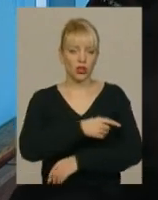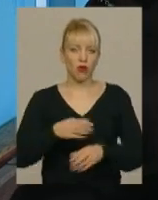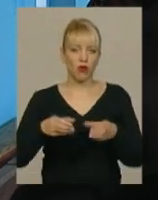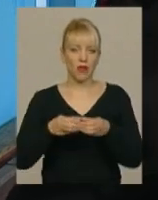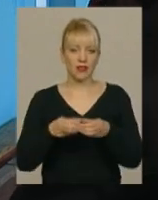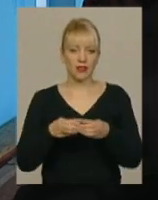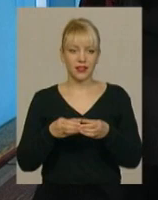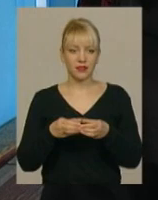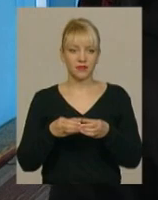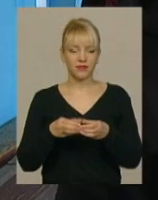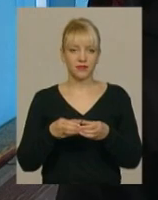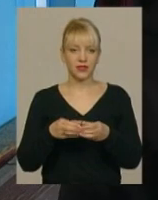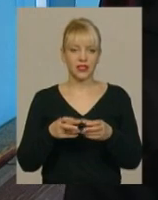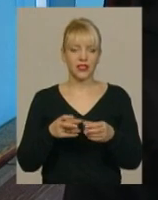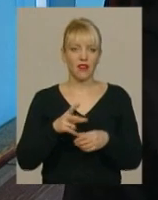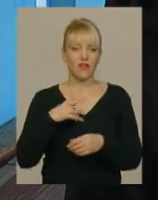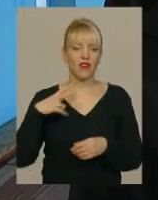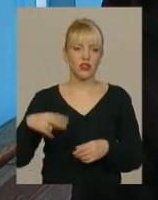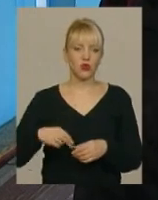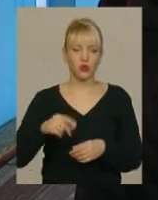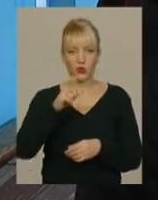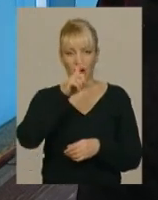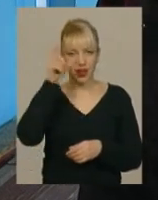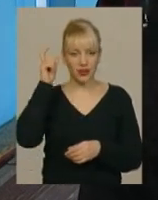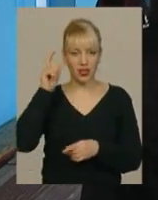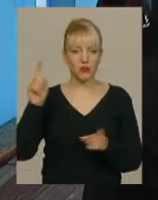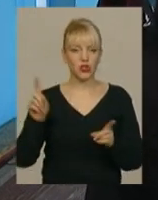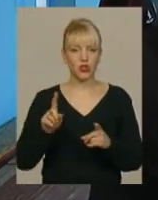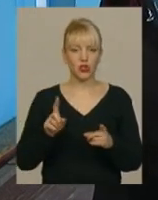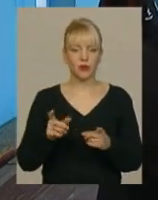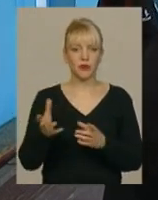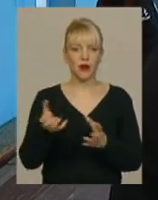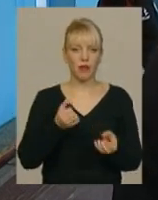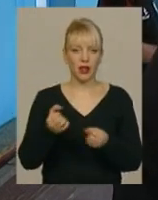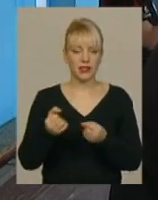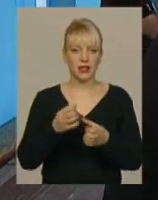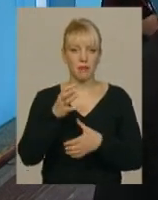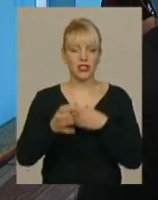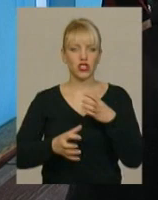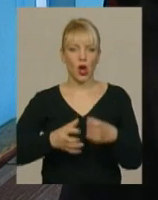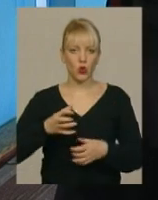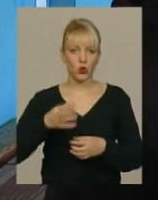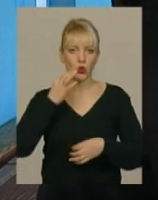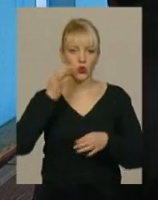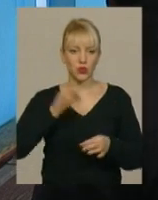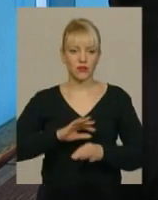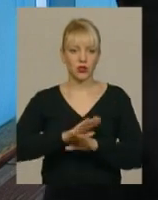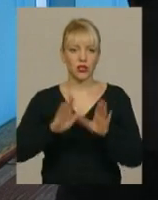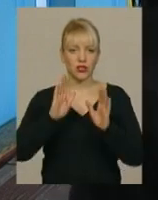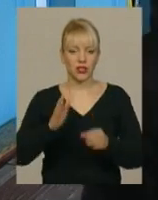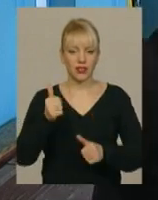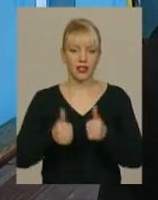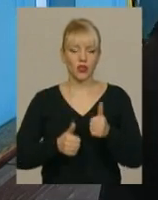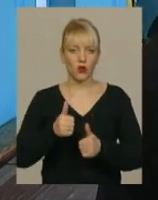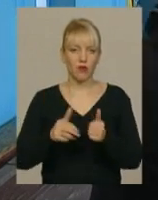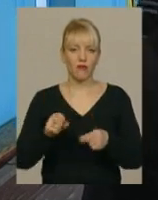з французької академії, щоб набратися певного міжнародного досвіду, не тільки ігрового,